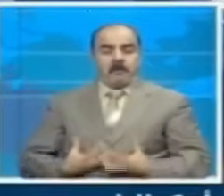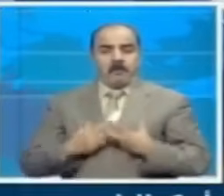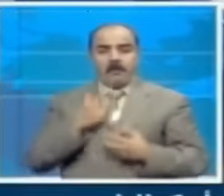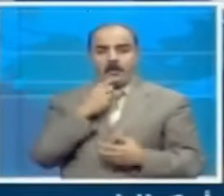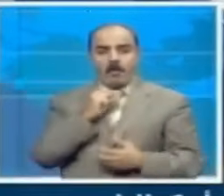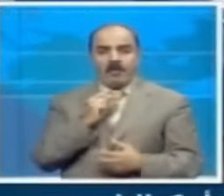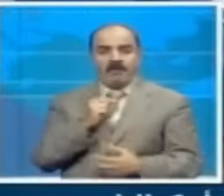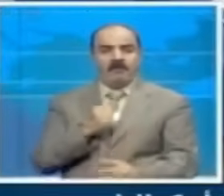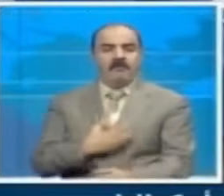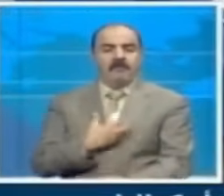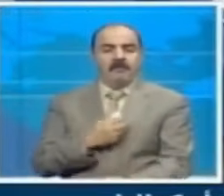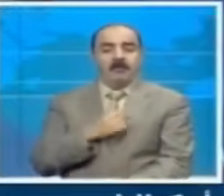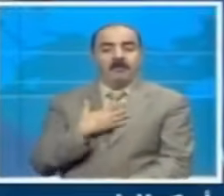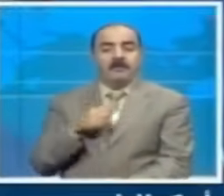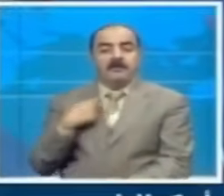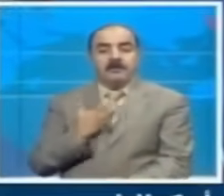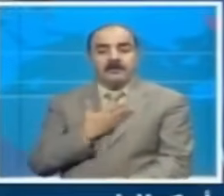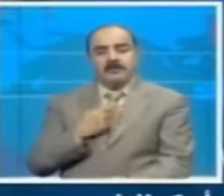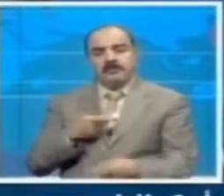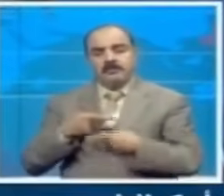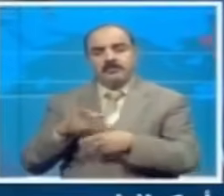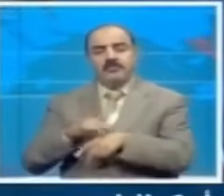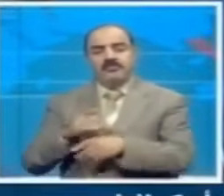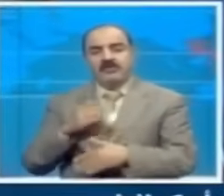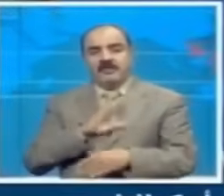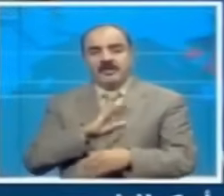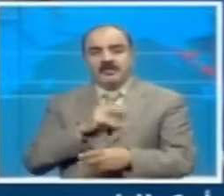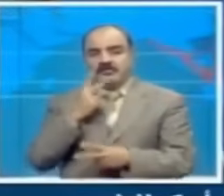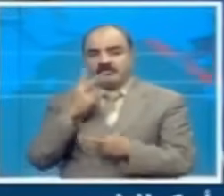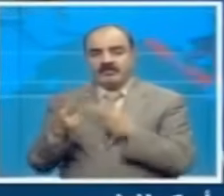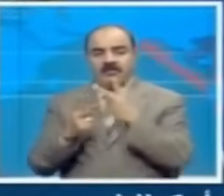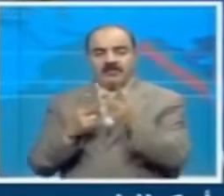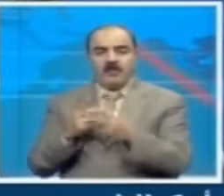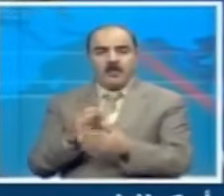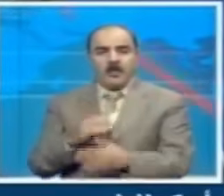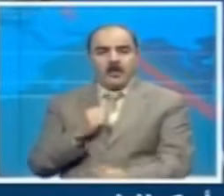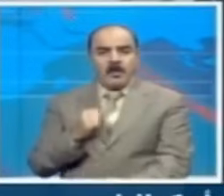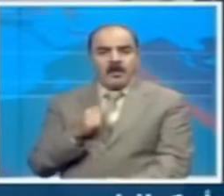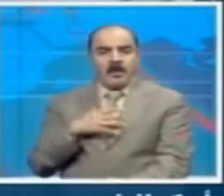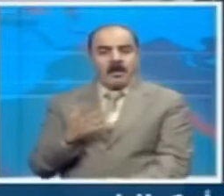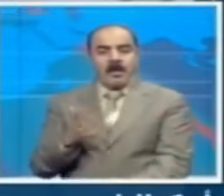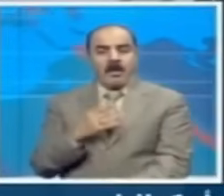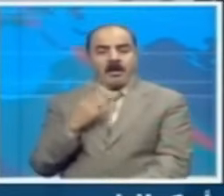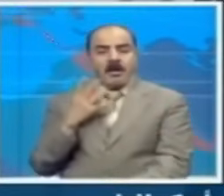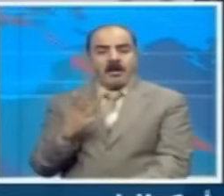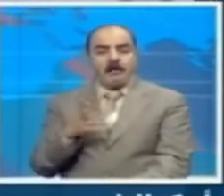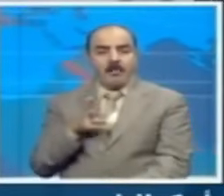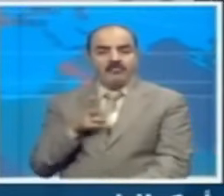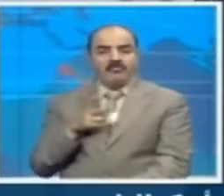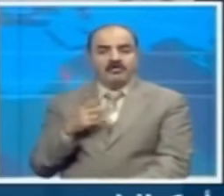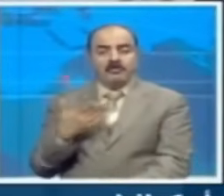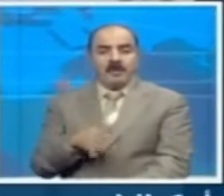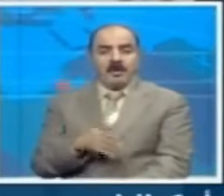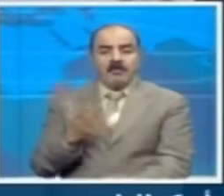الروسية. وصف بوتين خلال زيارة لمستشفى عسكري القصف على بلغراد الذي أوقع 24